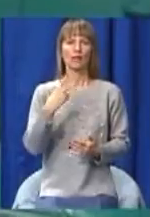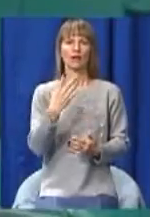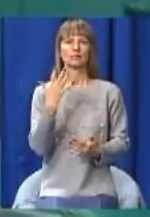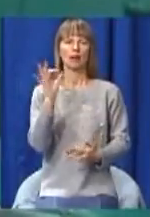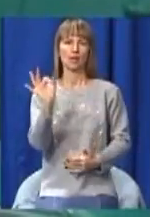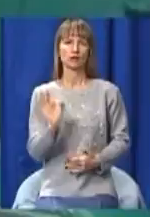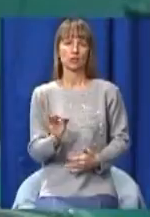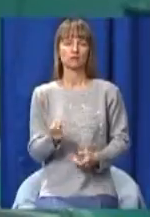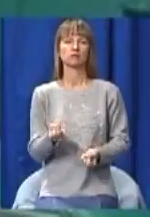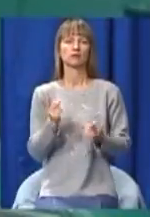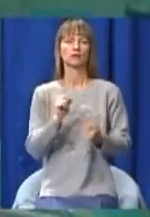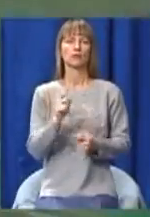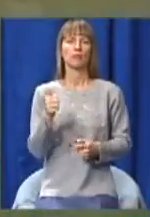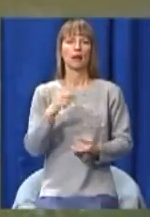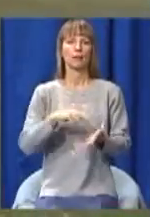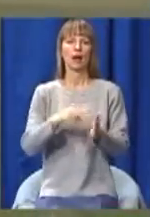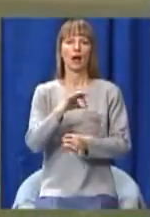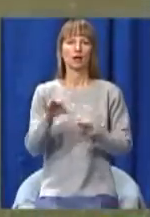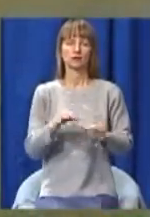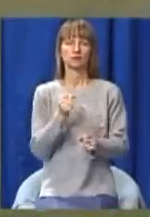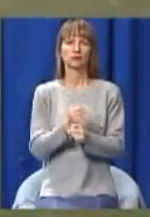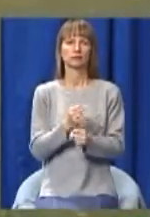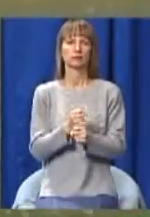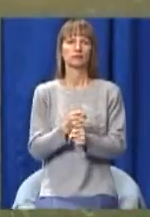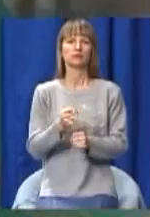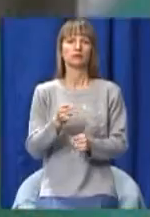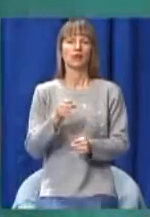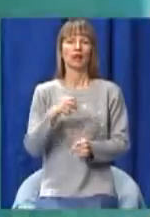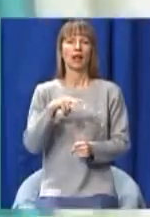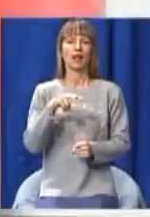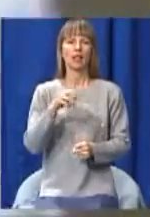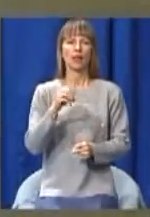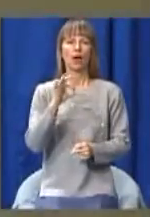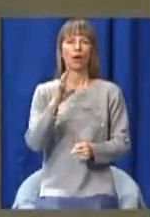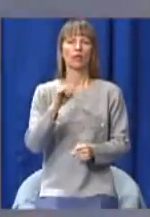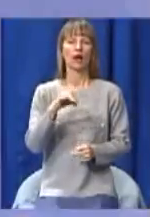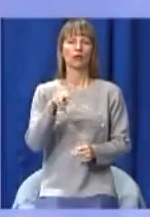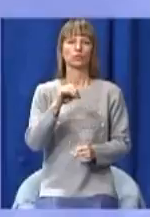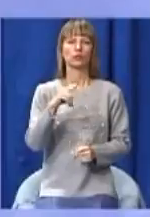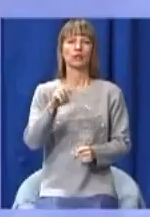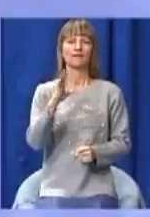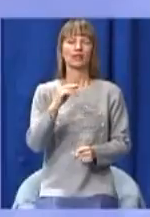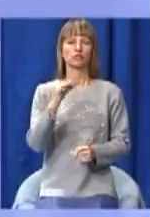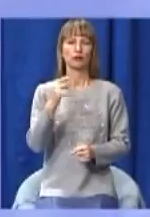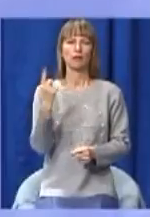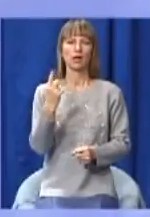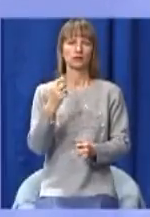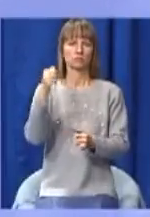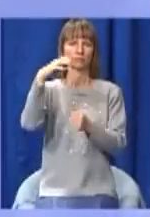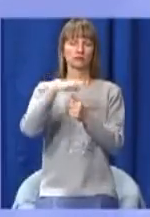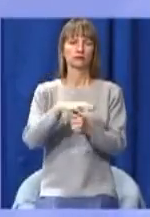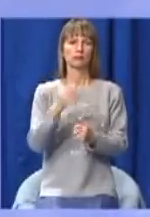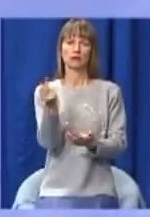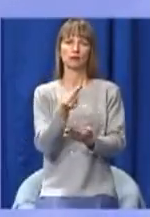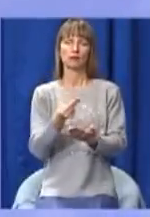0,25%. Виявляється, перший проєкт парашута створив Леонардо да Вінчі. Першим зробив успішний стрибок з пристроєм, виготовленим за